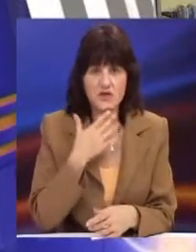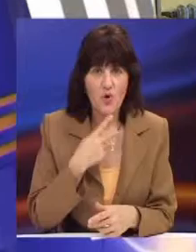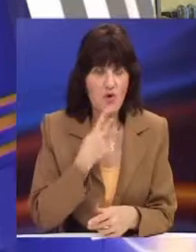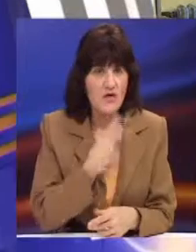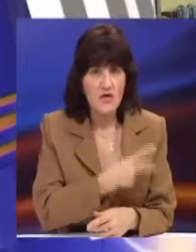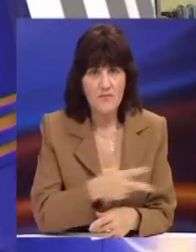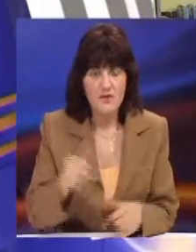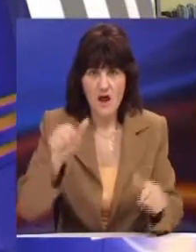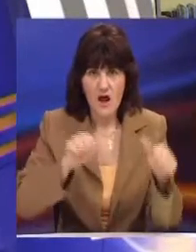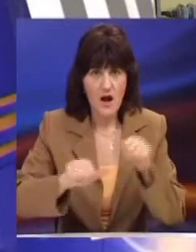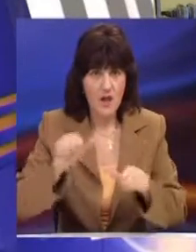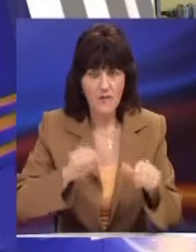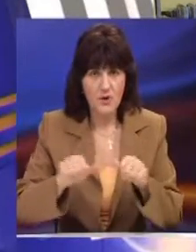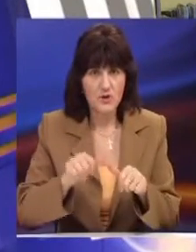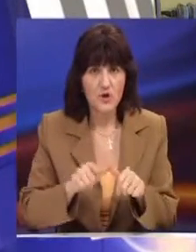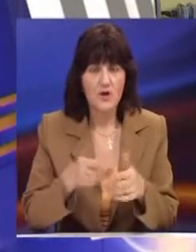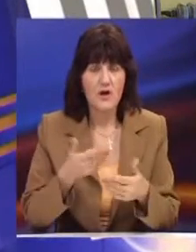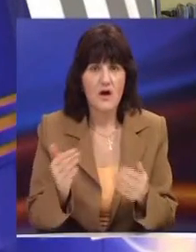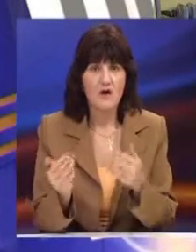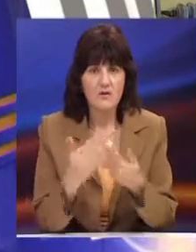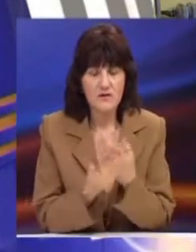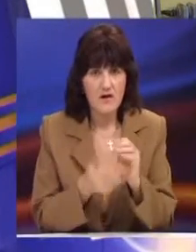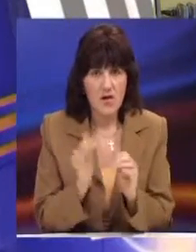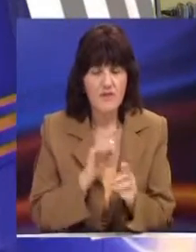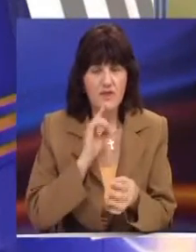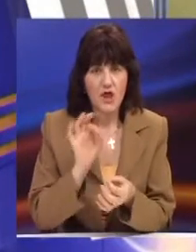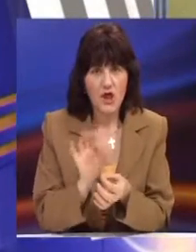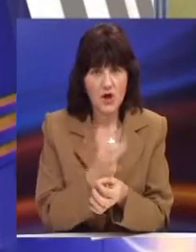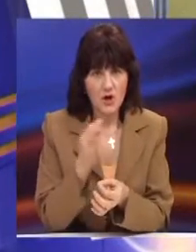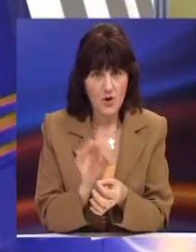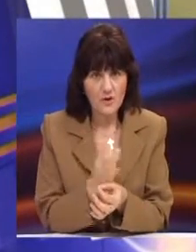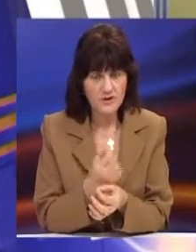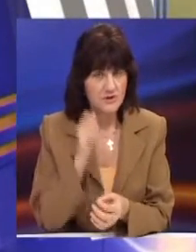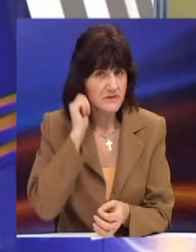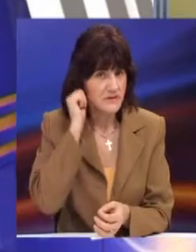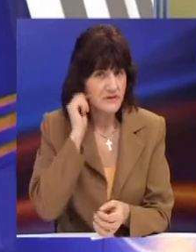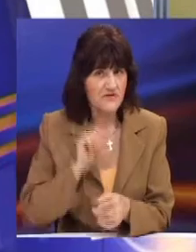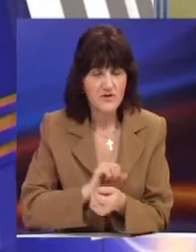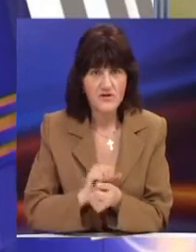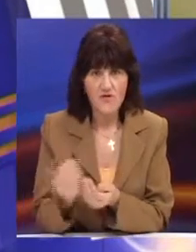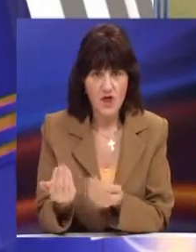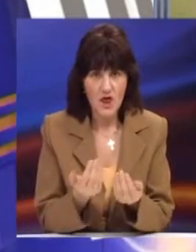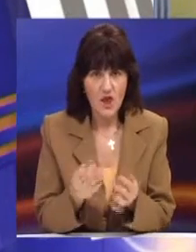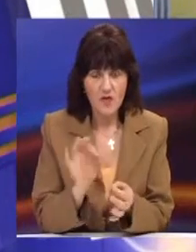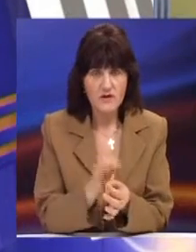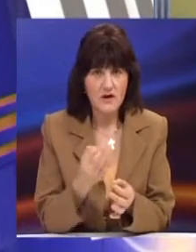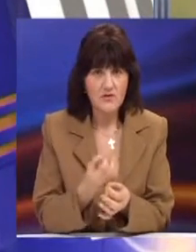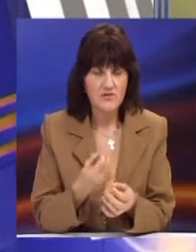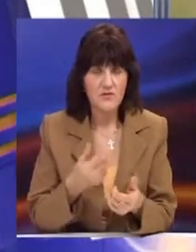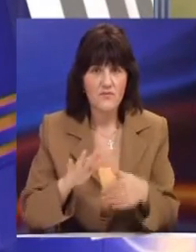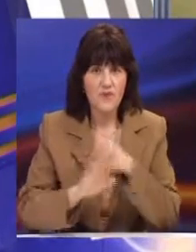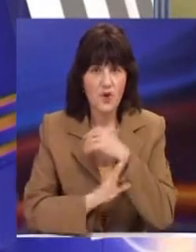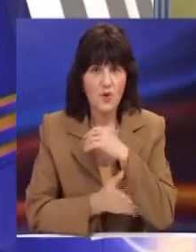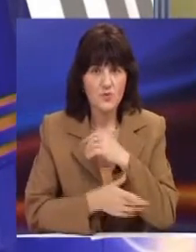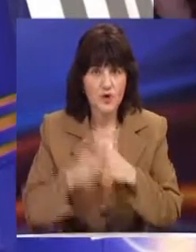i obišli su laboratoriju škole, školsku pekaru i krojačku radionicu. Sve devojčice su ponele svoje barbike za koje su u krojačkoj radionici